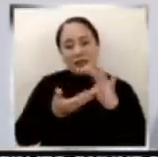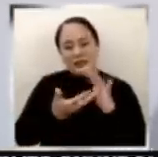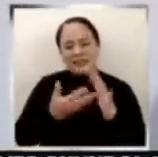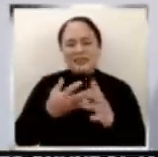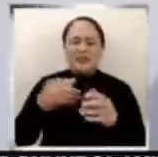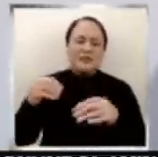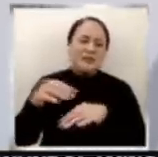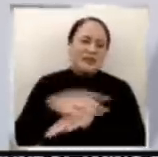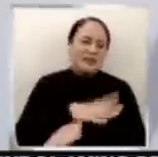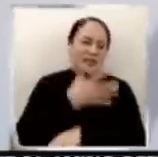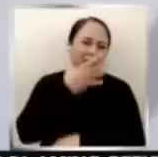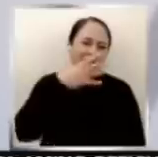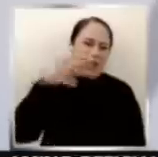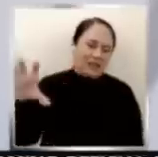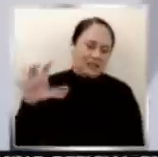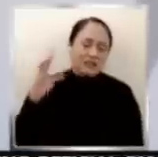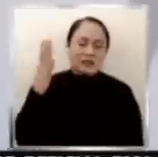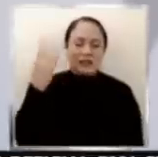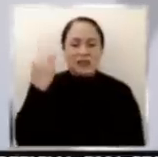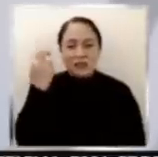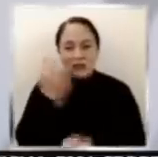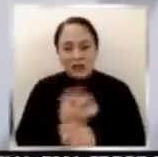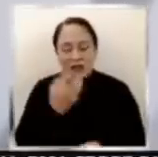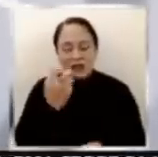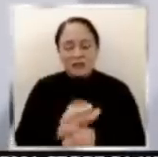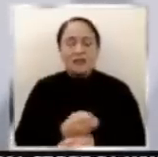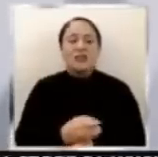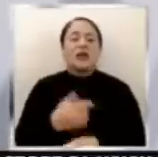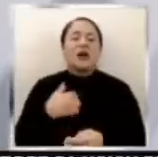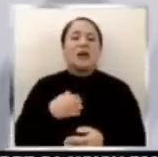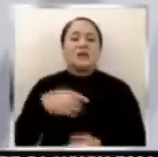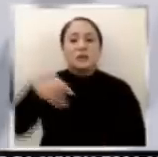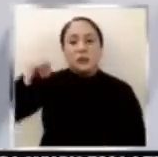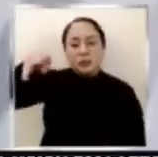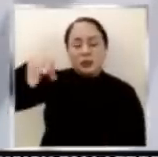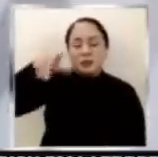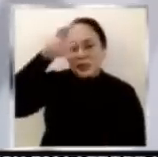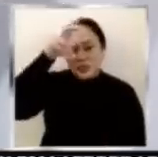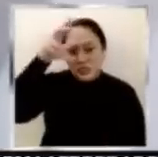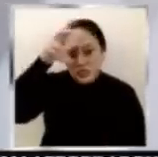init. Hirap na raw kasi ang ilang manukan at may mga namamatay